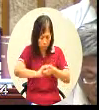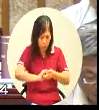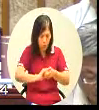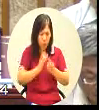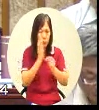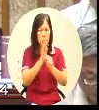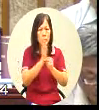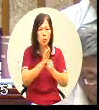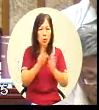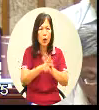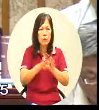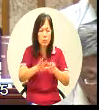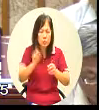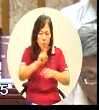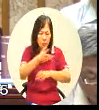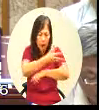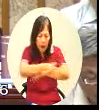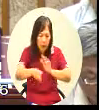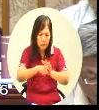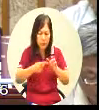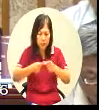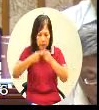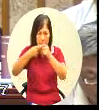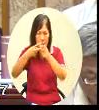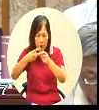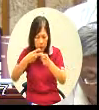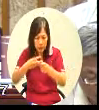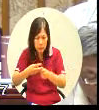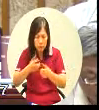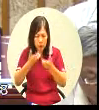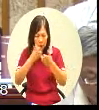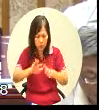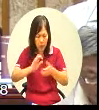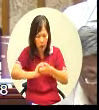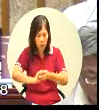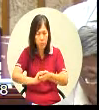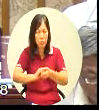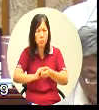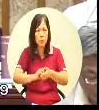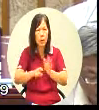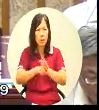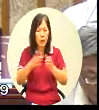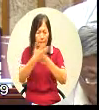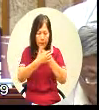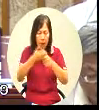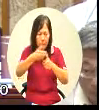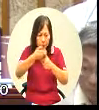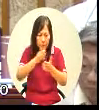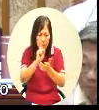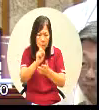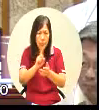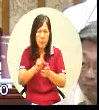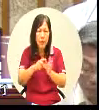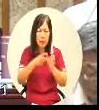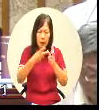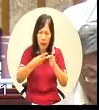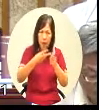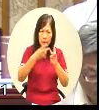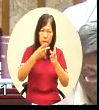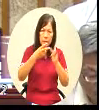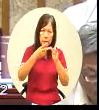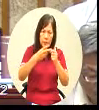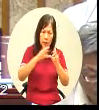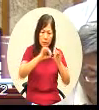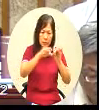中，到底哪一些海岸是属于一级防护的部分，一级防护以及保育的部分，然后哪一些是属于二级中